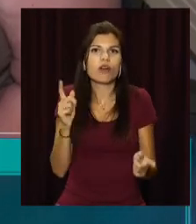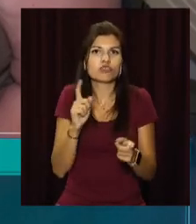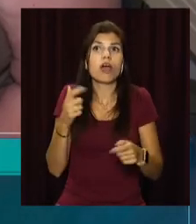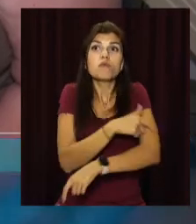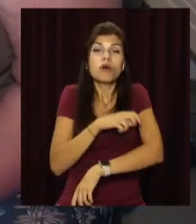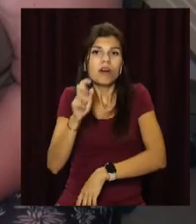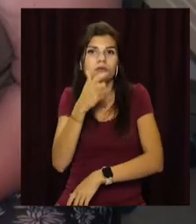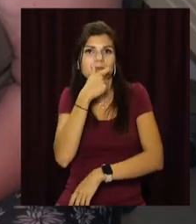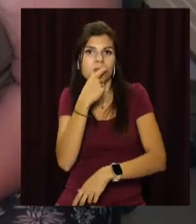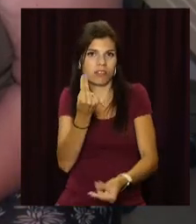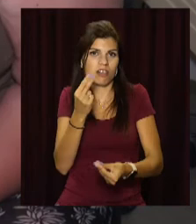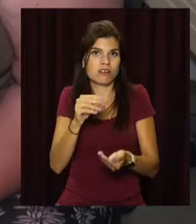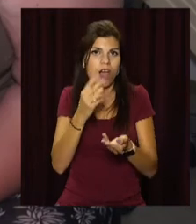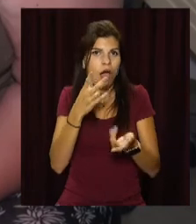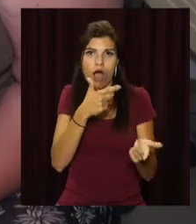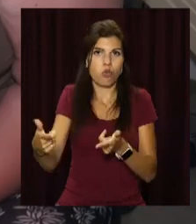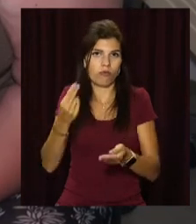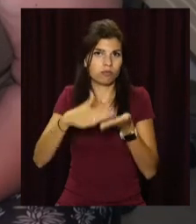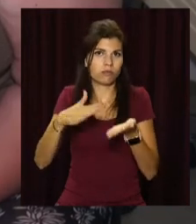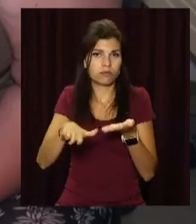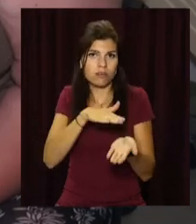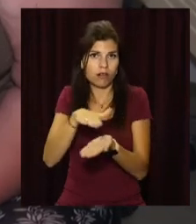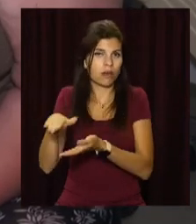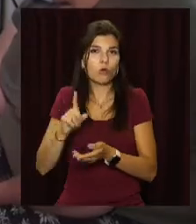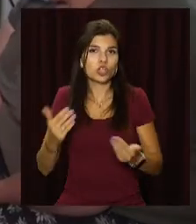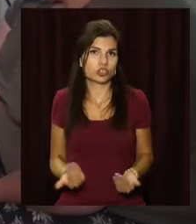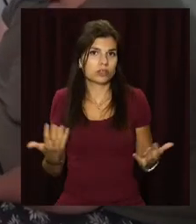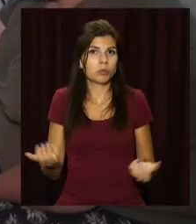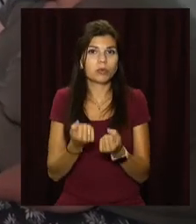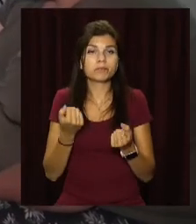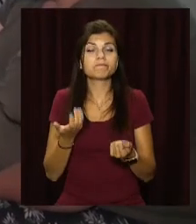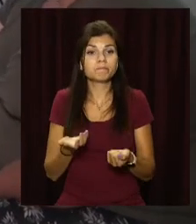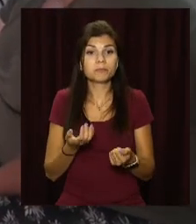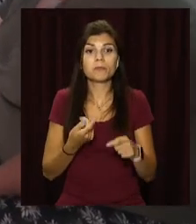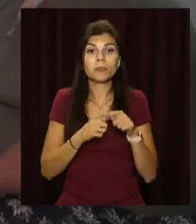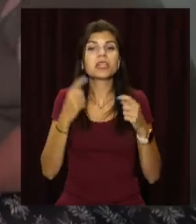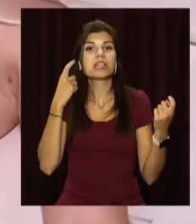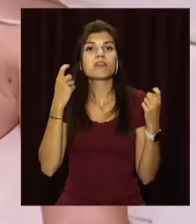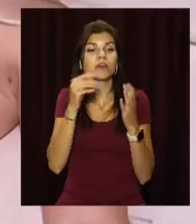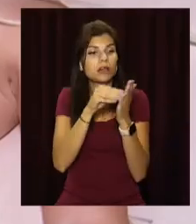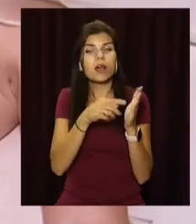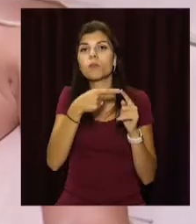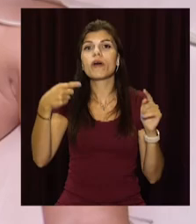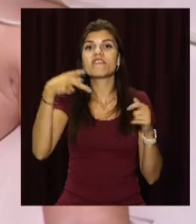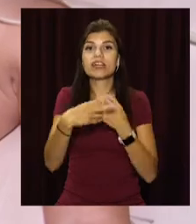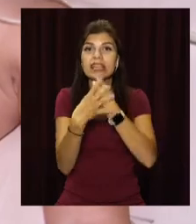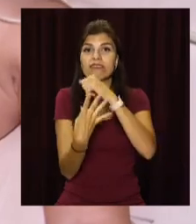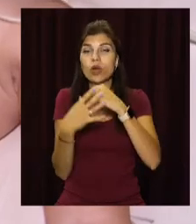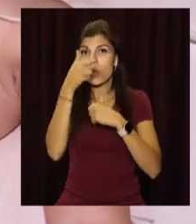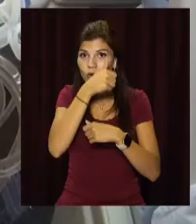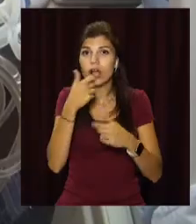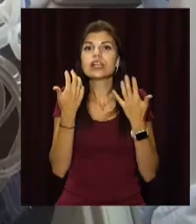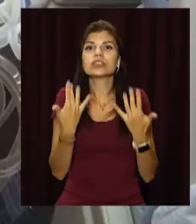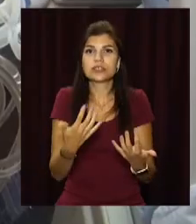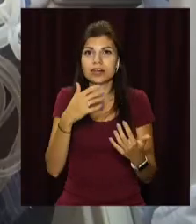можна пачки грошей готувати для того, щоб спасти дитину життя. За даними НСЗУ, в Україні протягом 2019 року